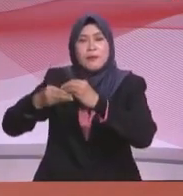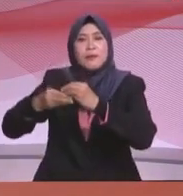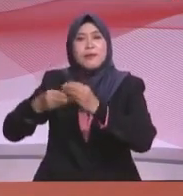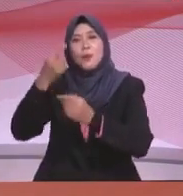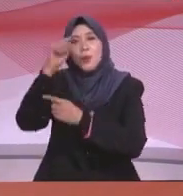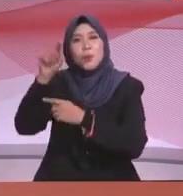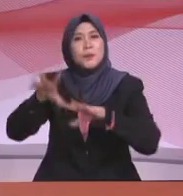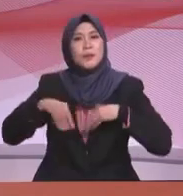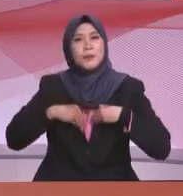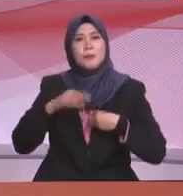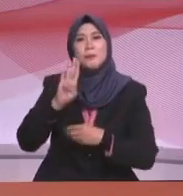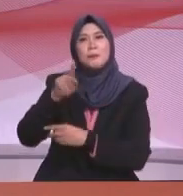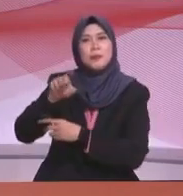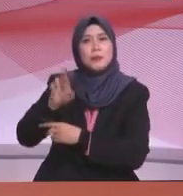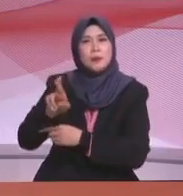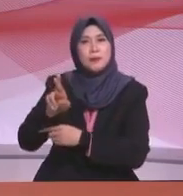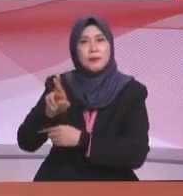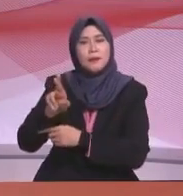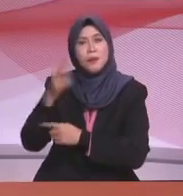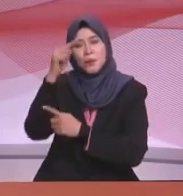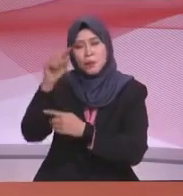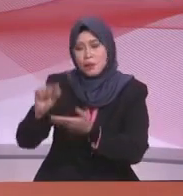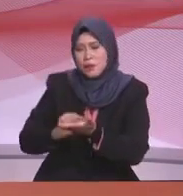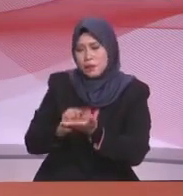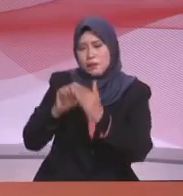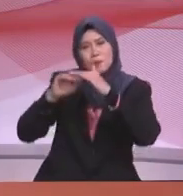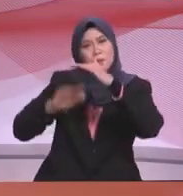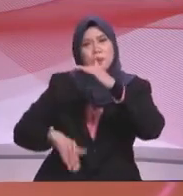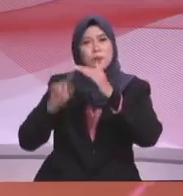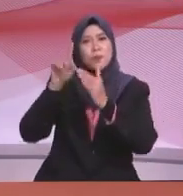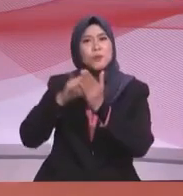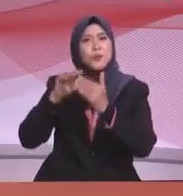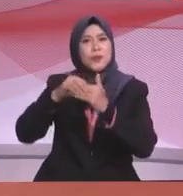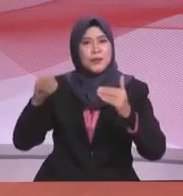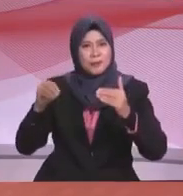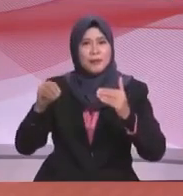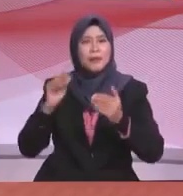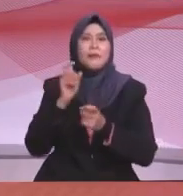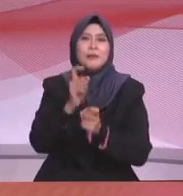diberikan pada penerima BPR yang berpendapatan RM1,000 dan ke bawah.